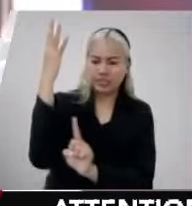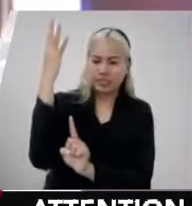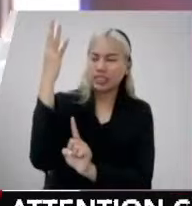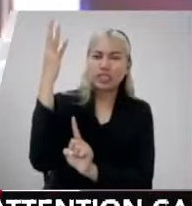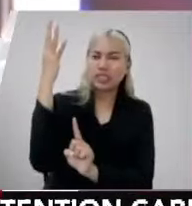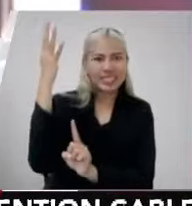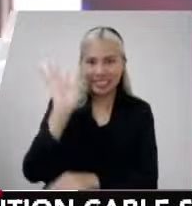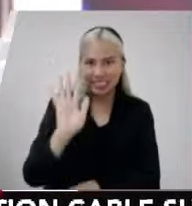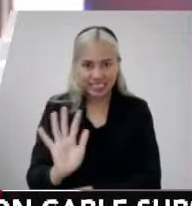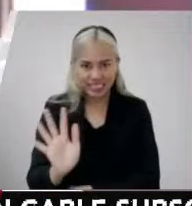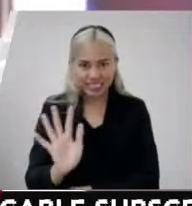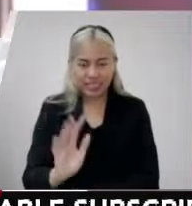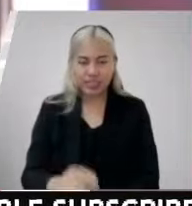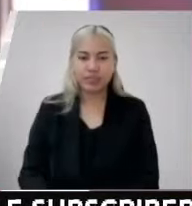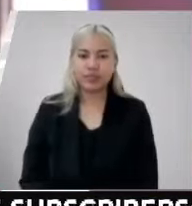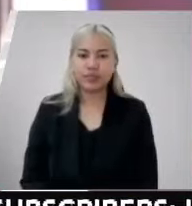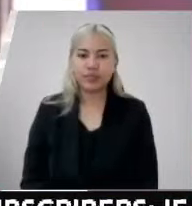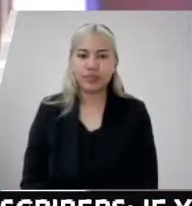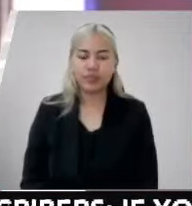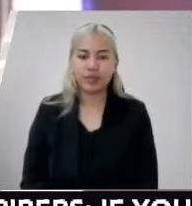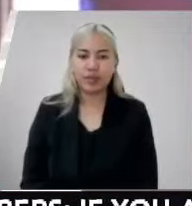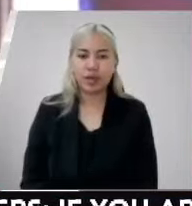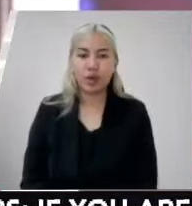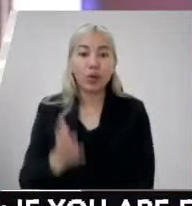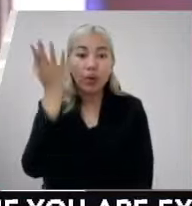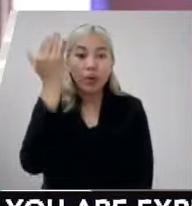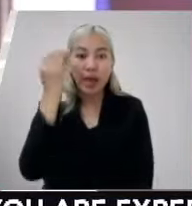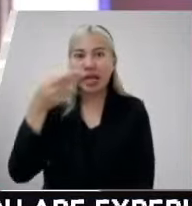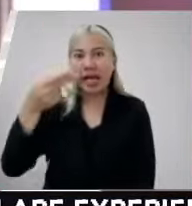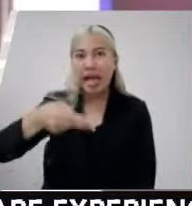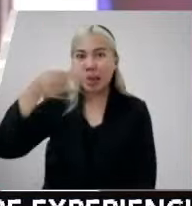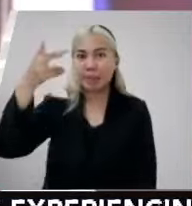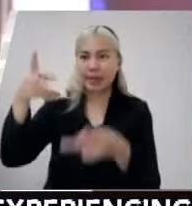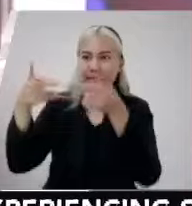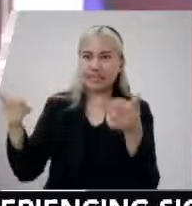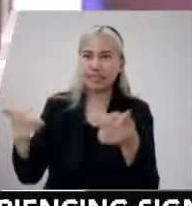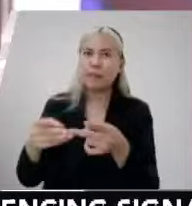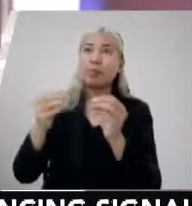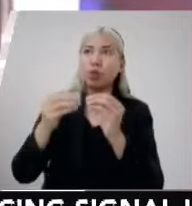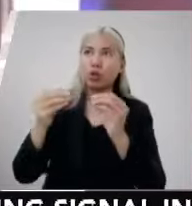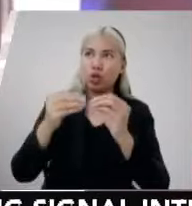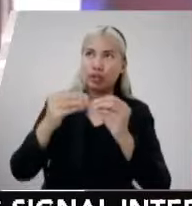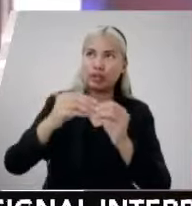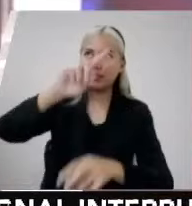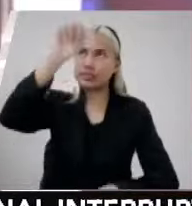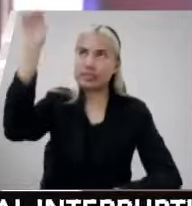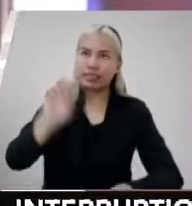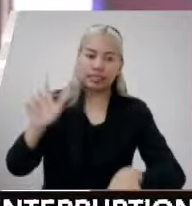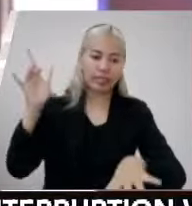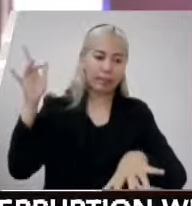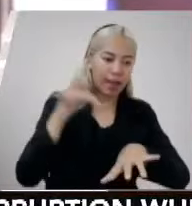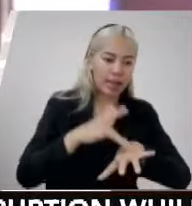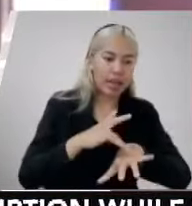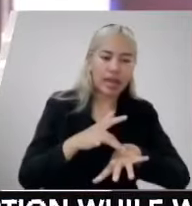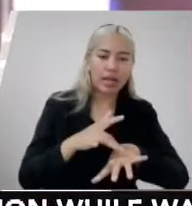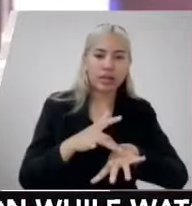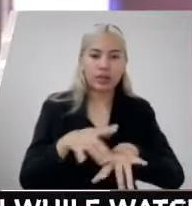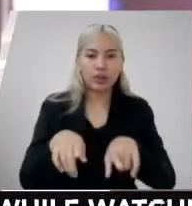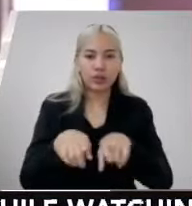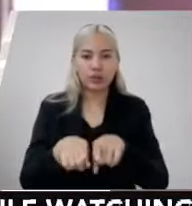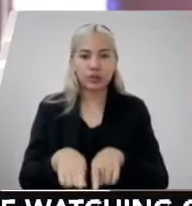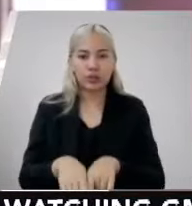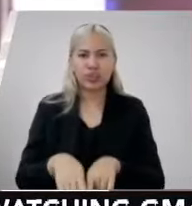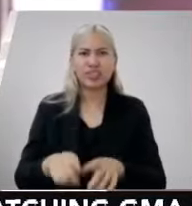matataas na lugar kasi sila ung mas prone na tamaan ng lightning so avoid din ung mga tall trees yung mga